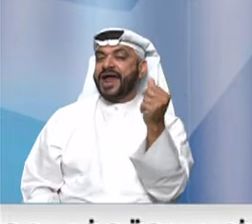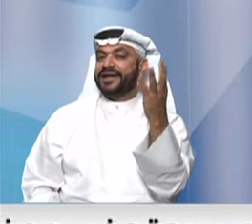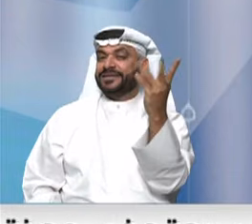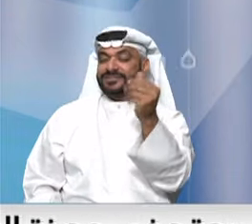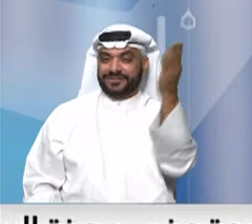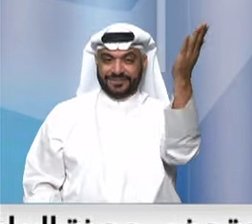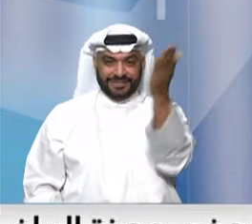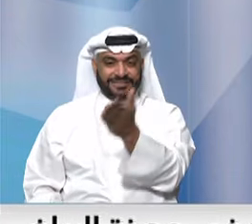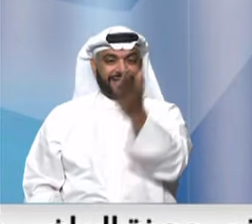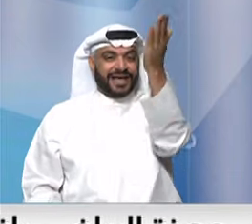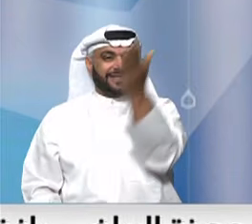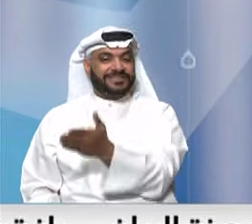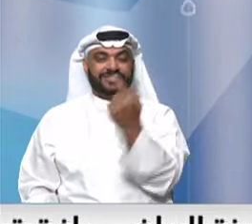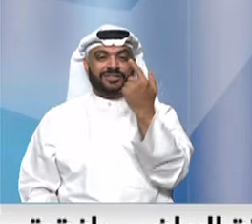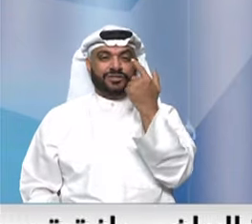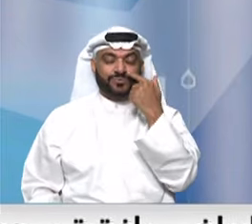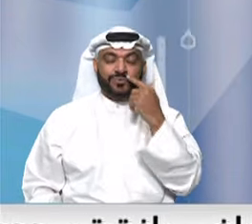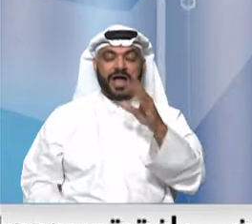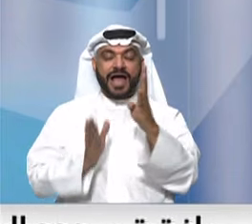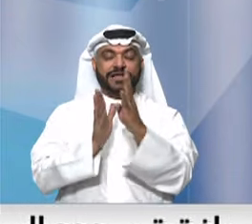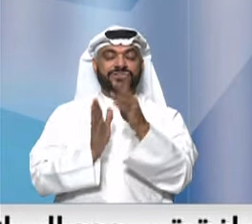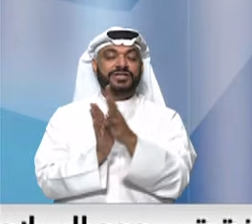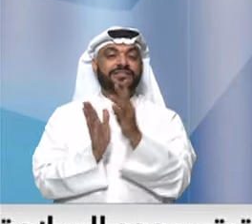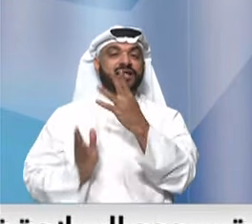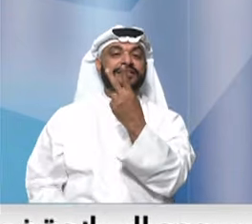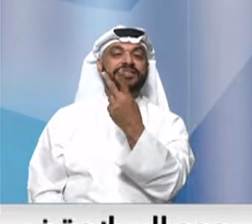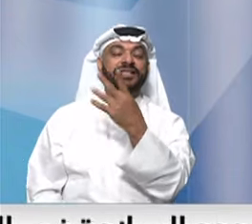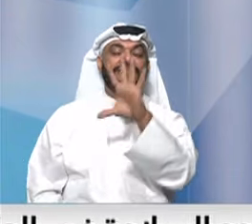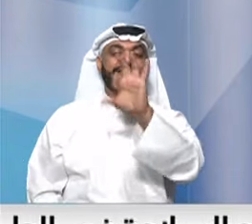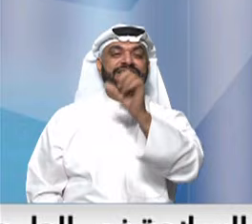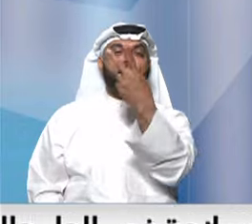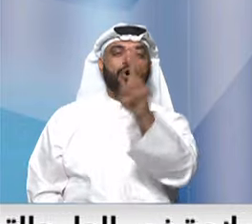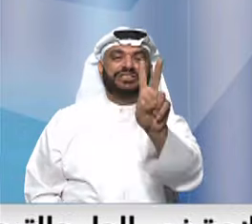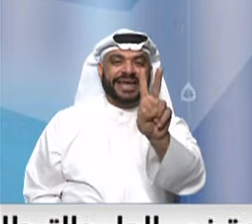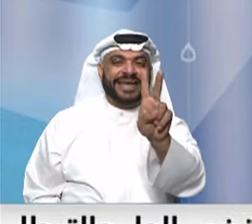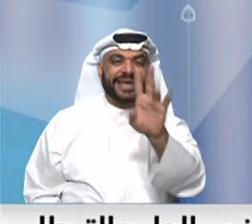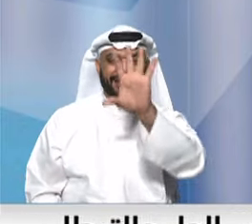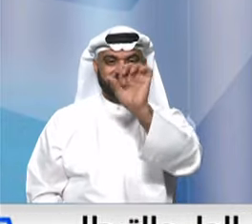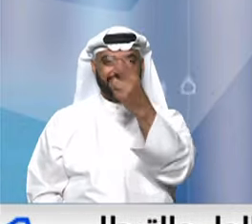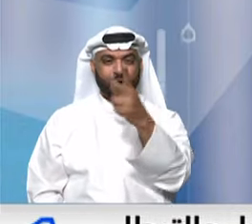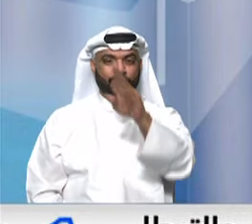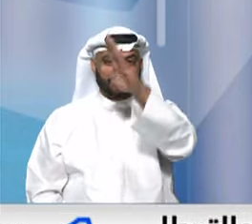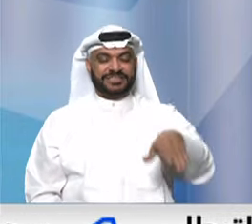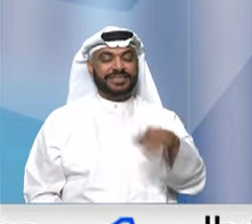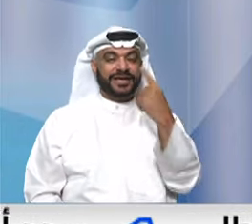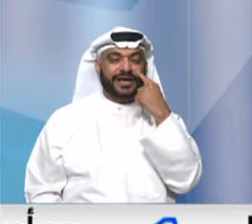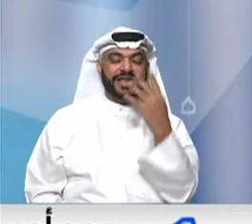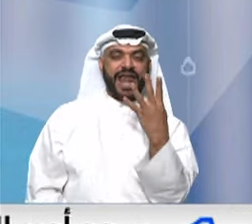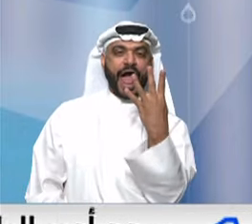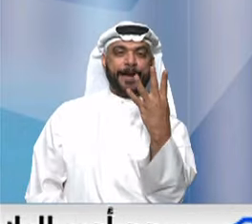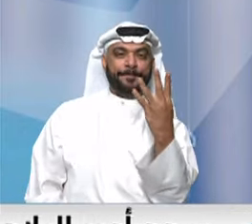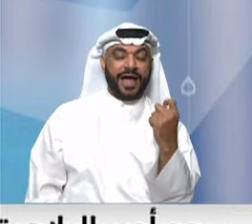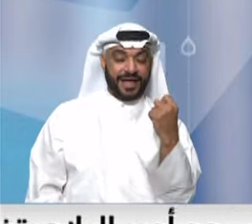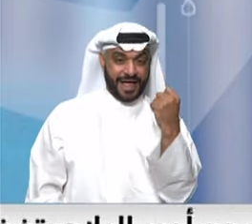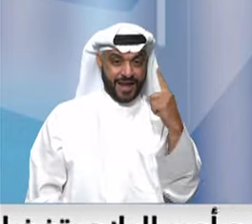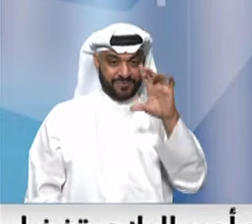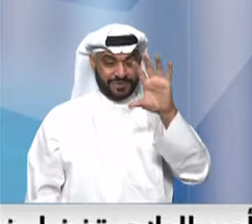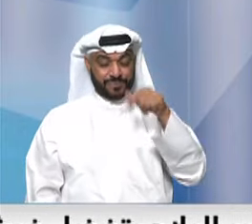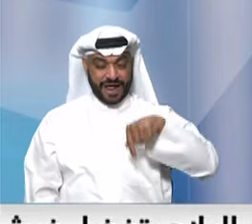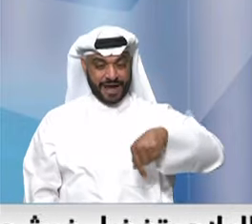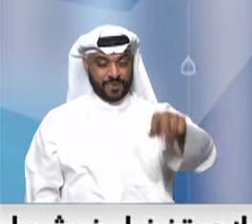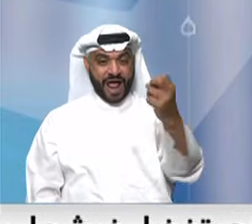1445 من الهجرة الموافق 29 من أبريل 2024 ميلادية على مسرح المغفور له